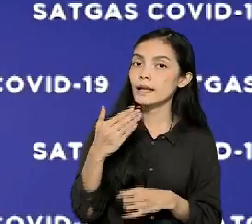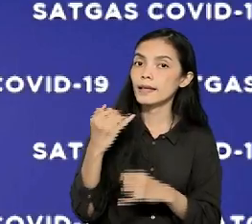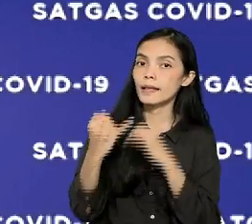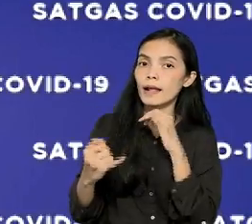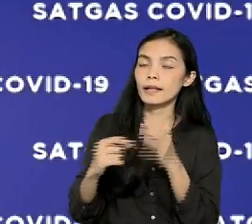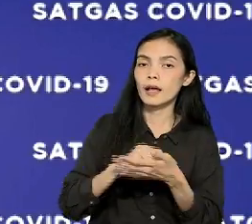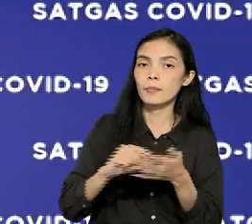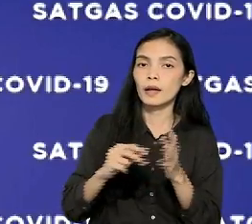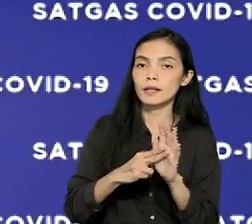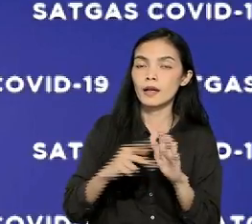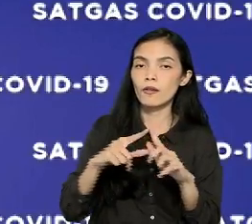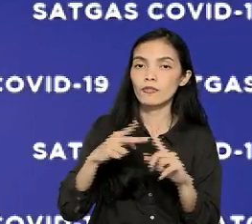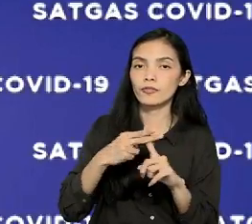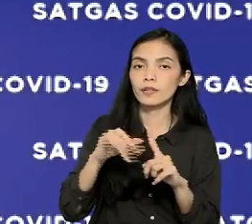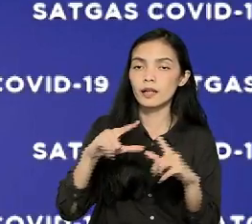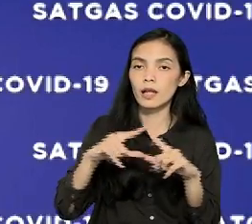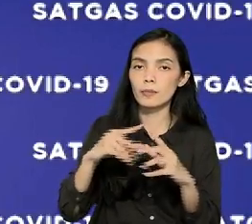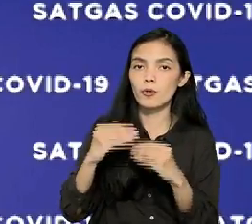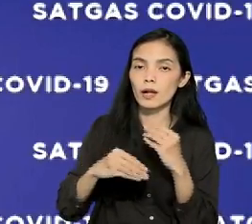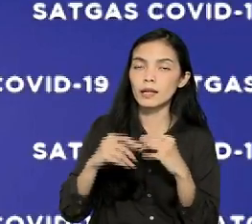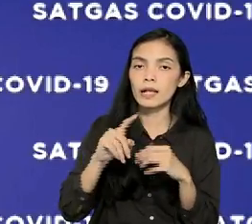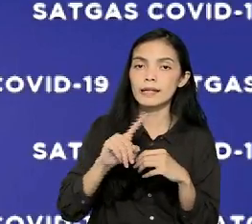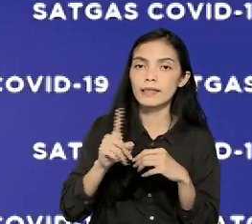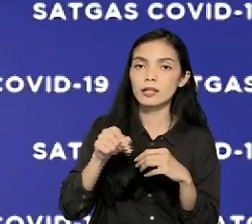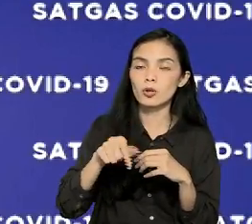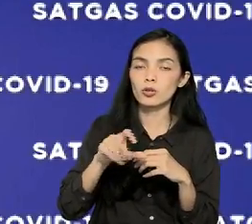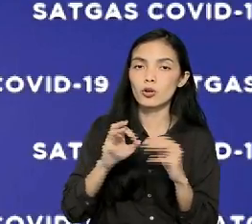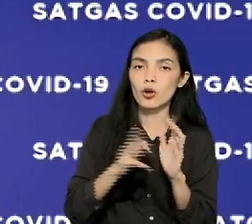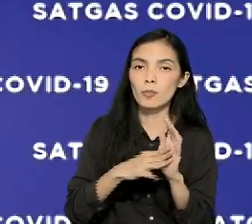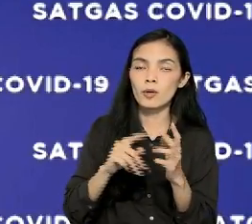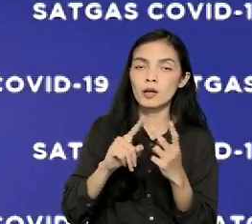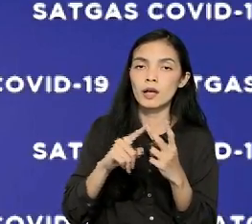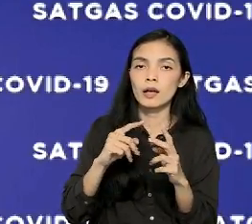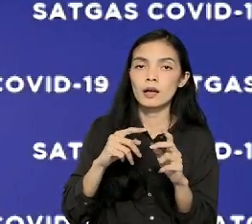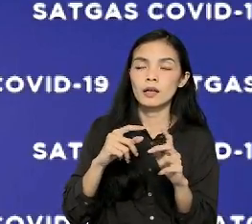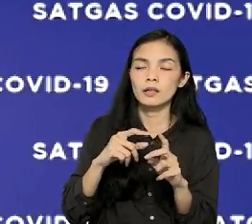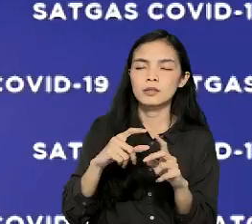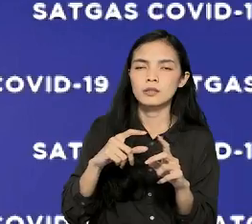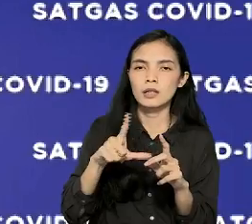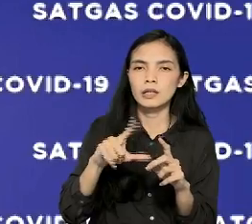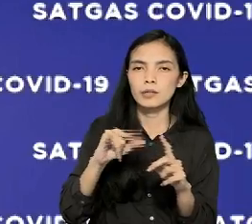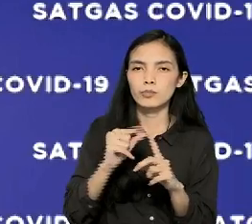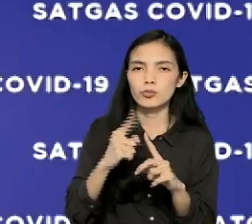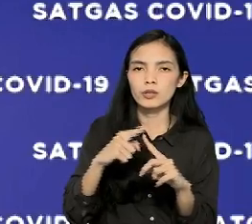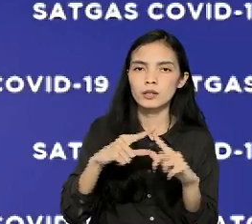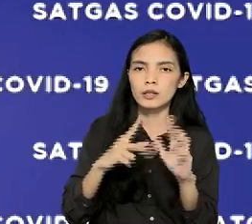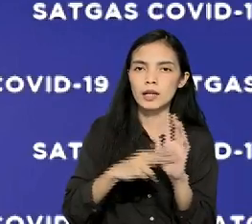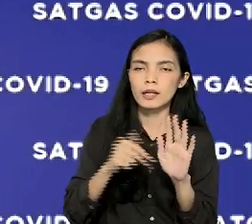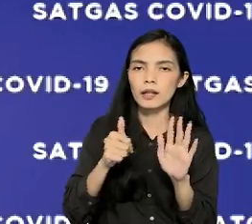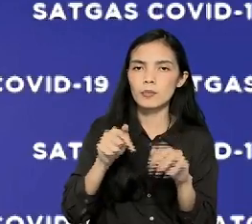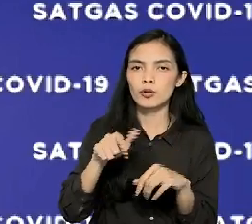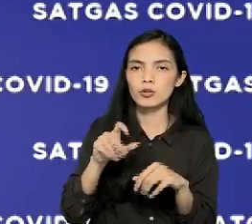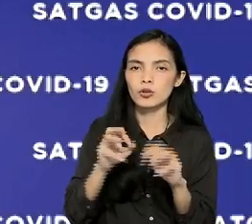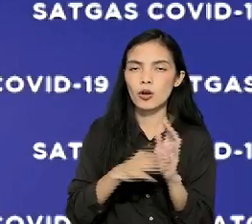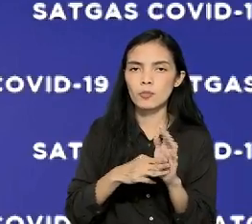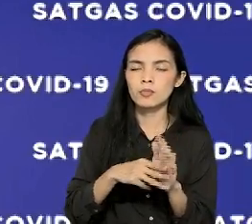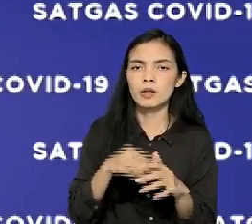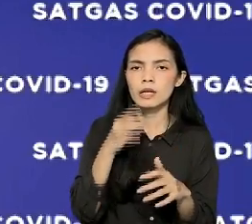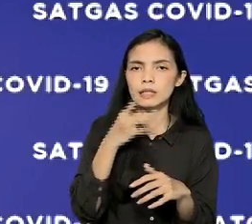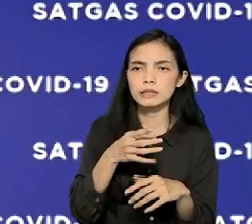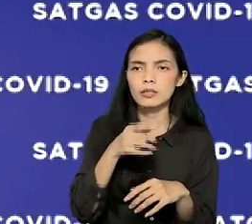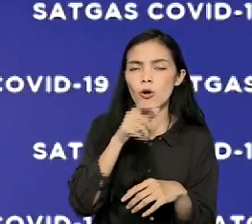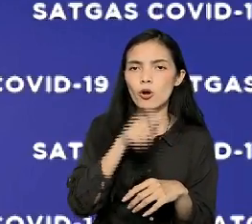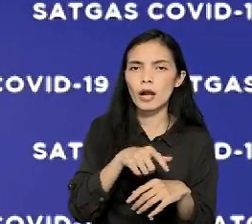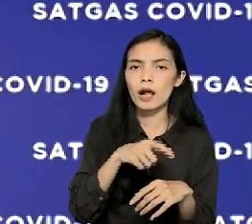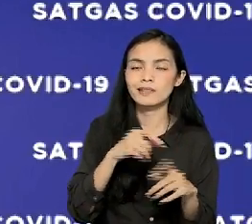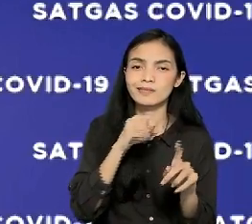terakhir dari Nafila Detik.com dan Fitri Liputan6.com. Izin meminta tanggapan terkait klaim pasien Omikron yang lolos